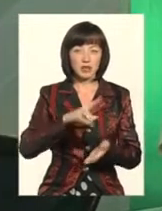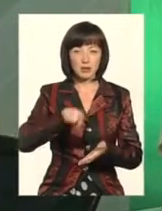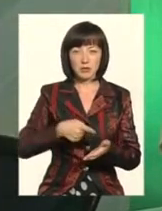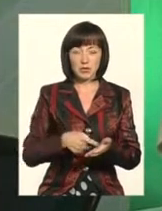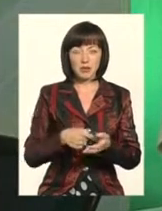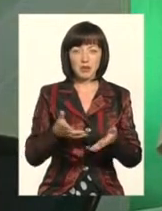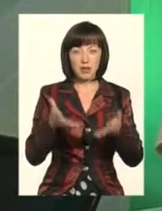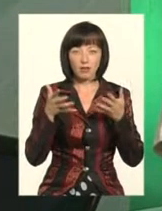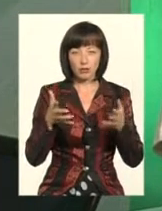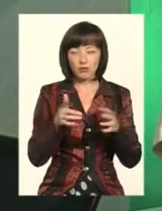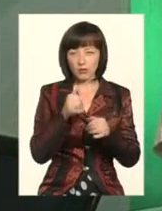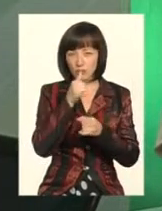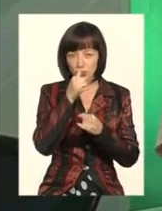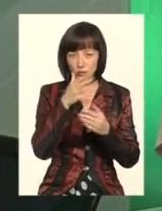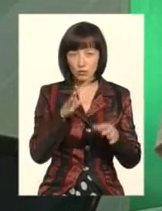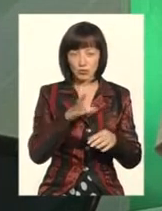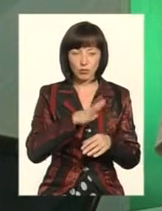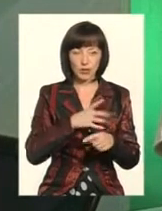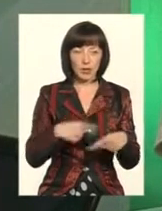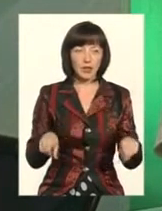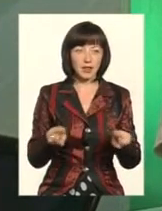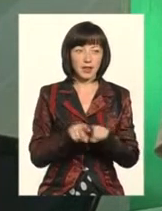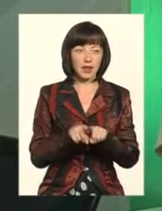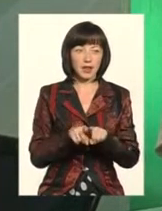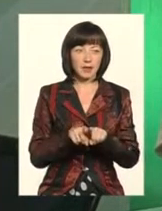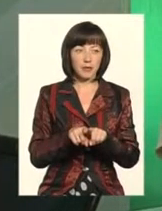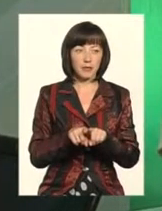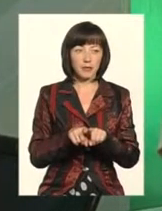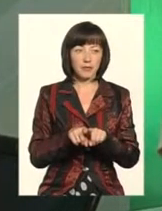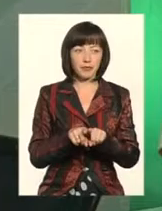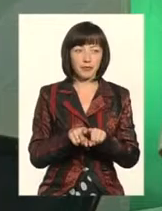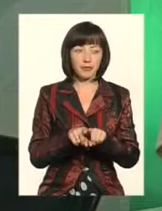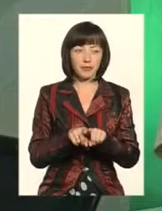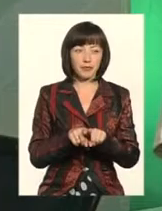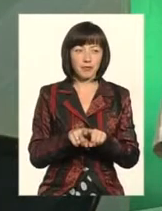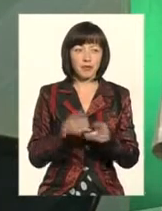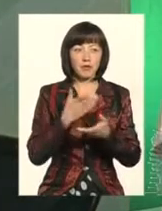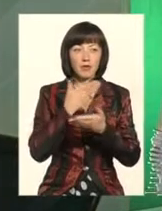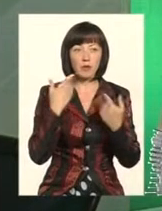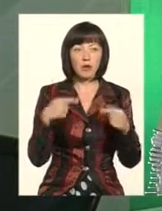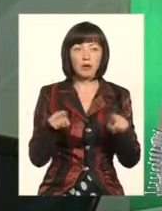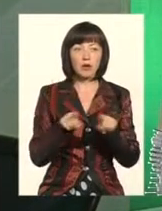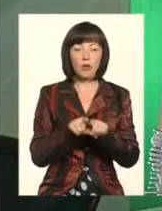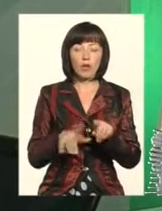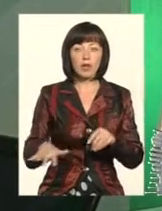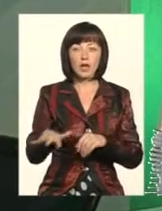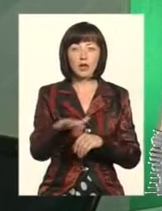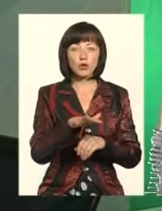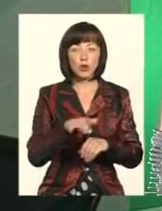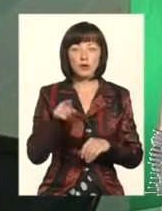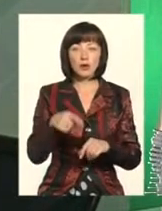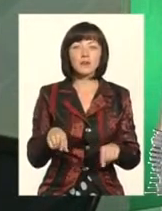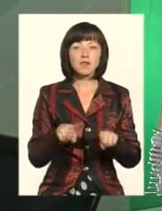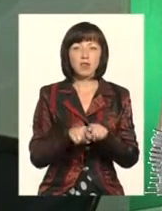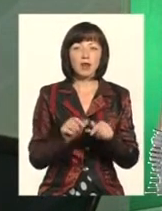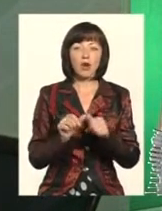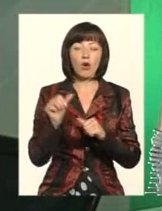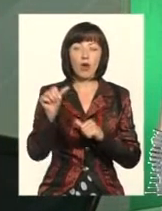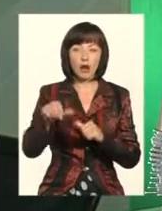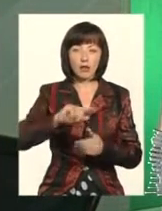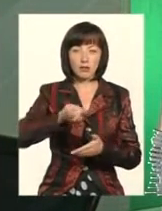що ніхто не може його розмістити. Ну, немає такої відповідно території. Там все-таки окраїна